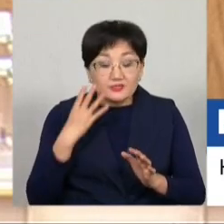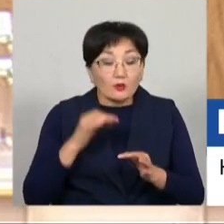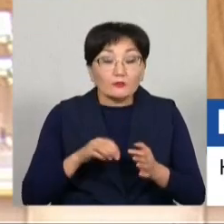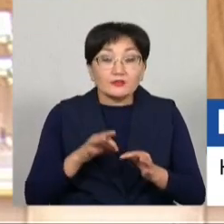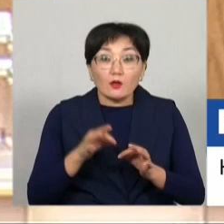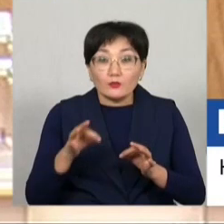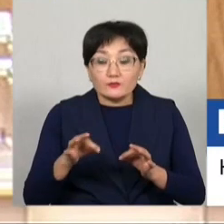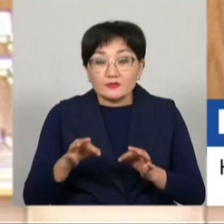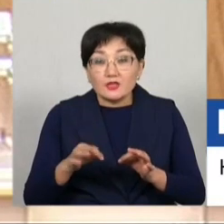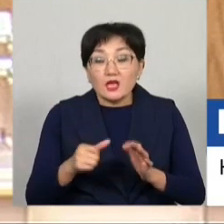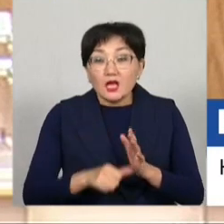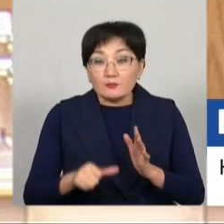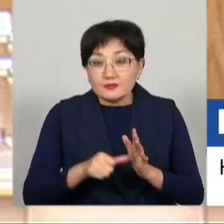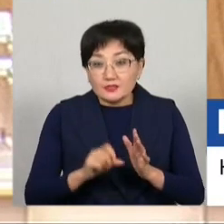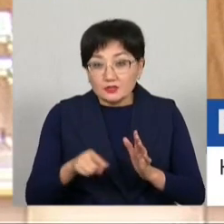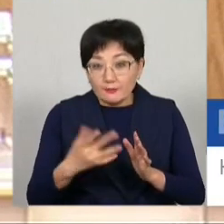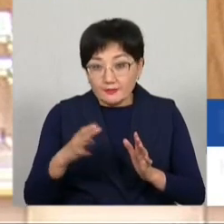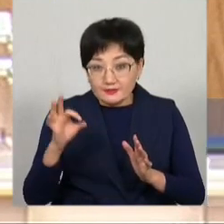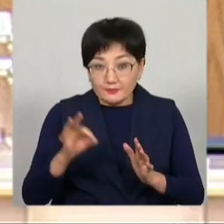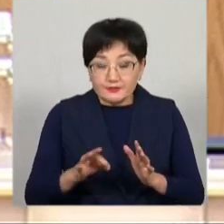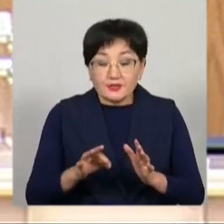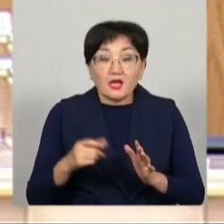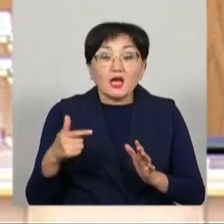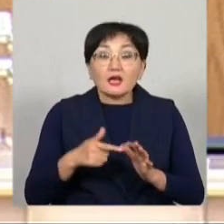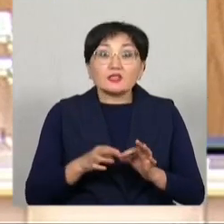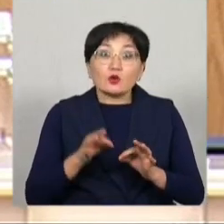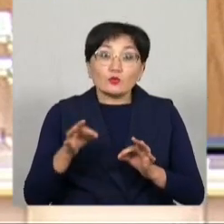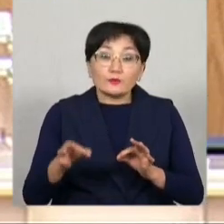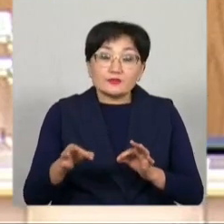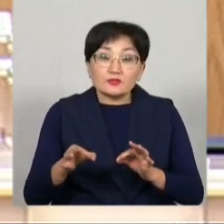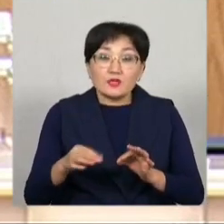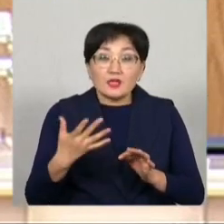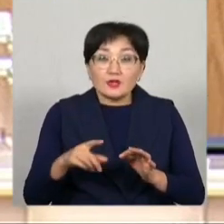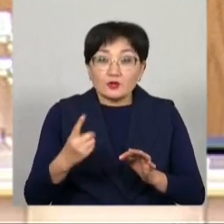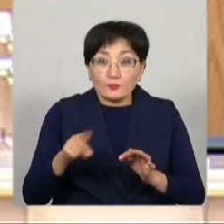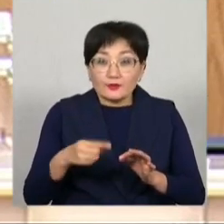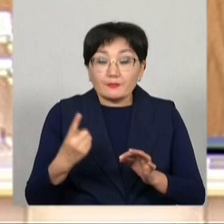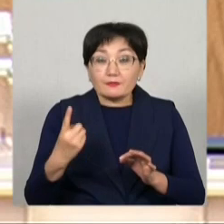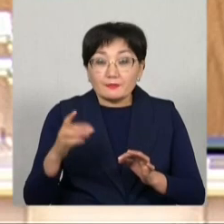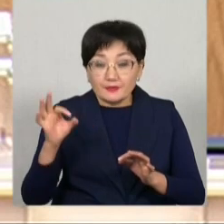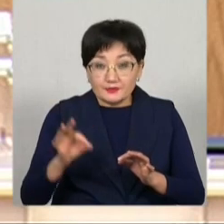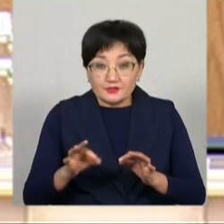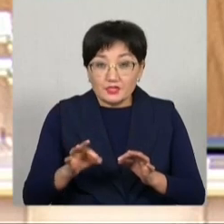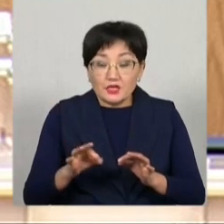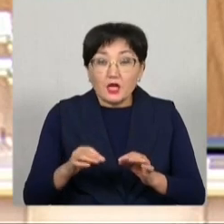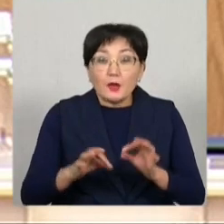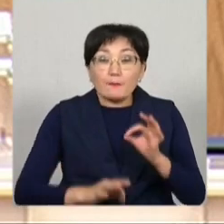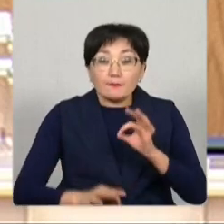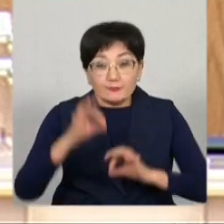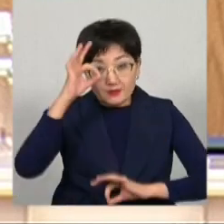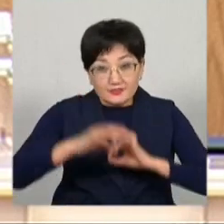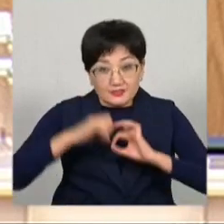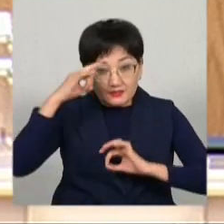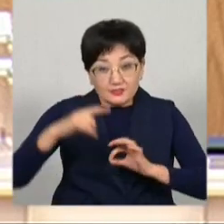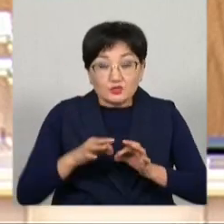бойынша 66.5%, Атырау облысы бойынша 51.1%, Батыс Қазақстан облысы